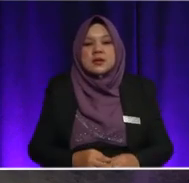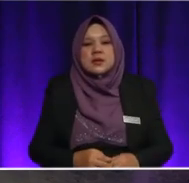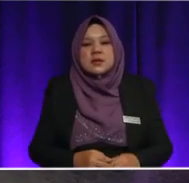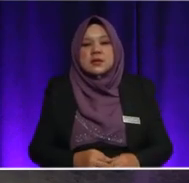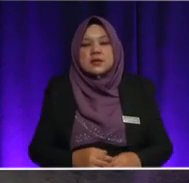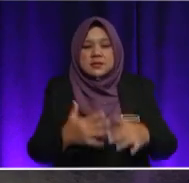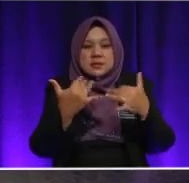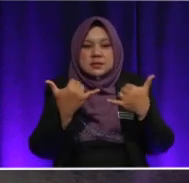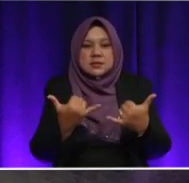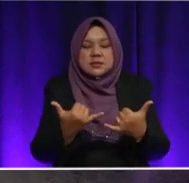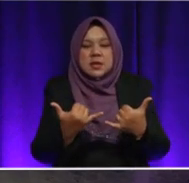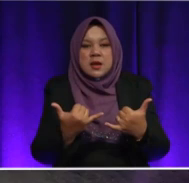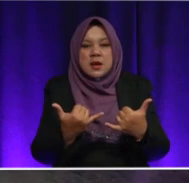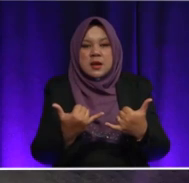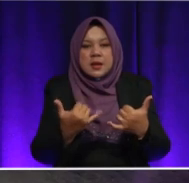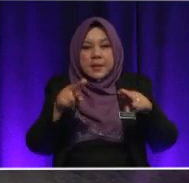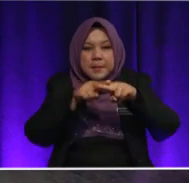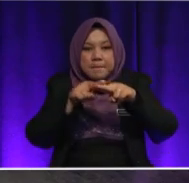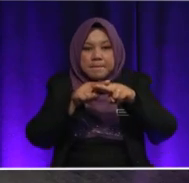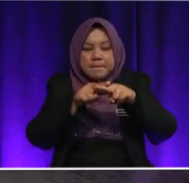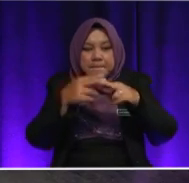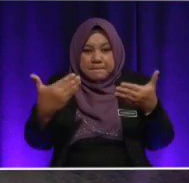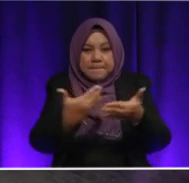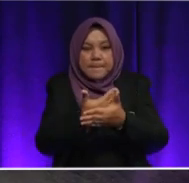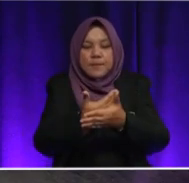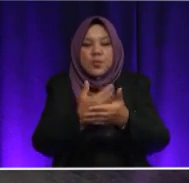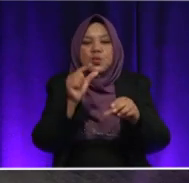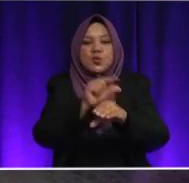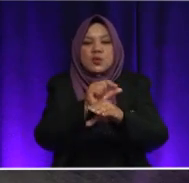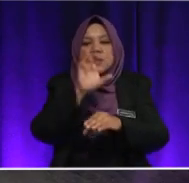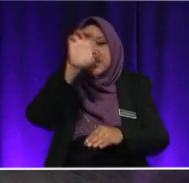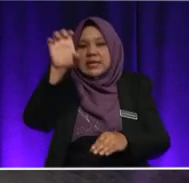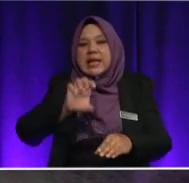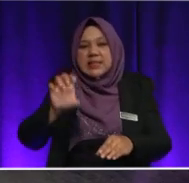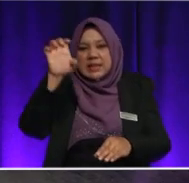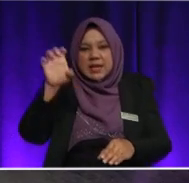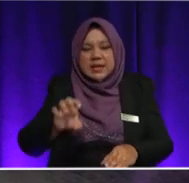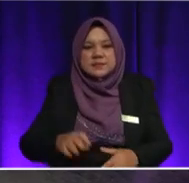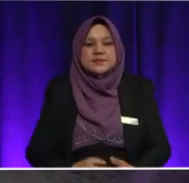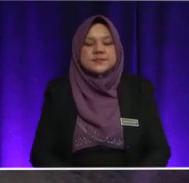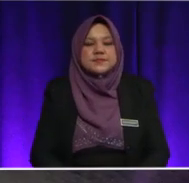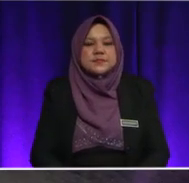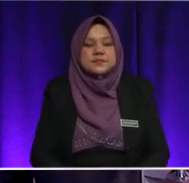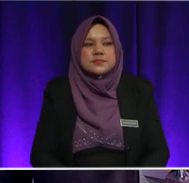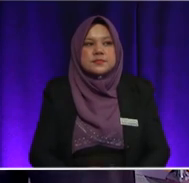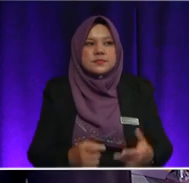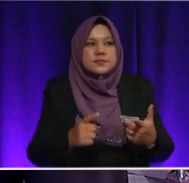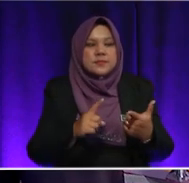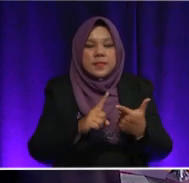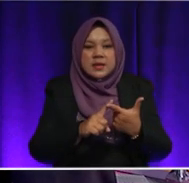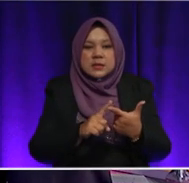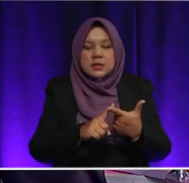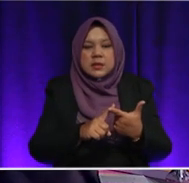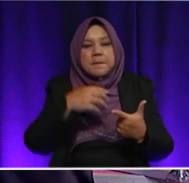untuk menjalankan listrik menggunakan station yang kedua adalah pencemaran air